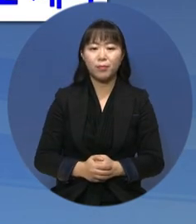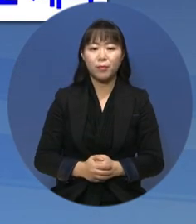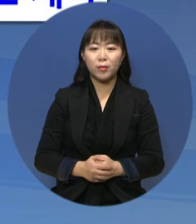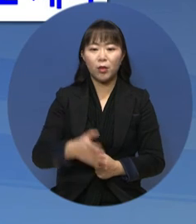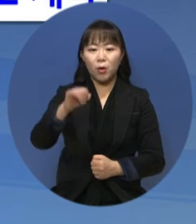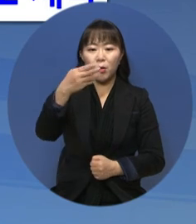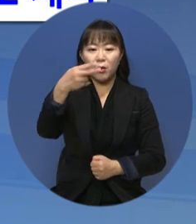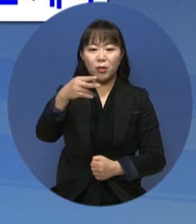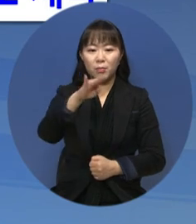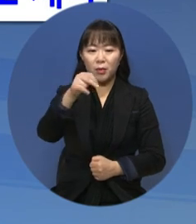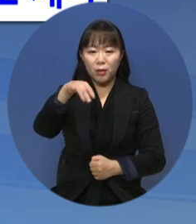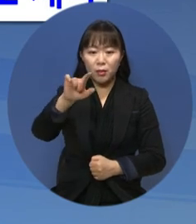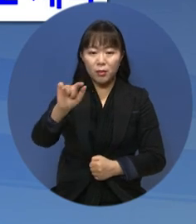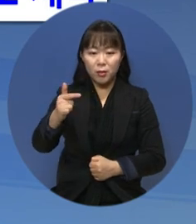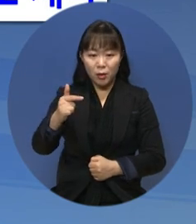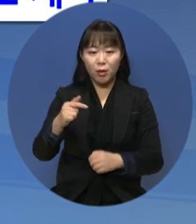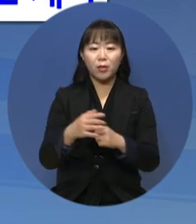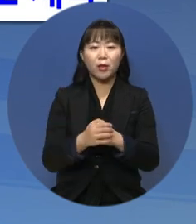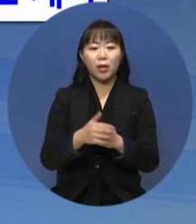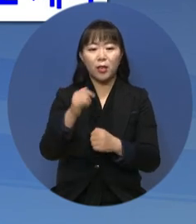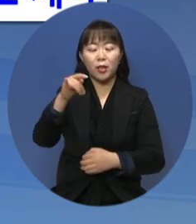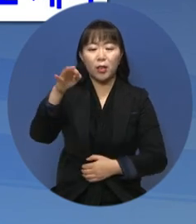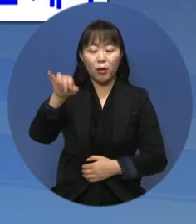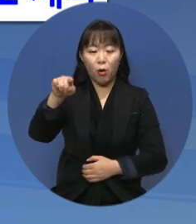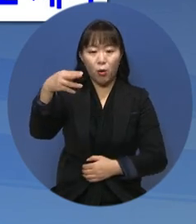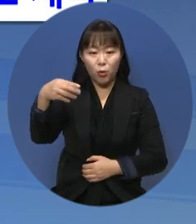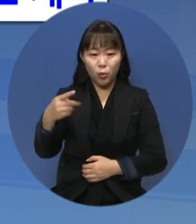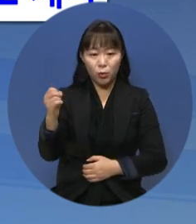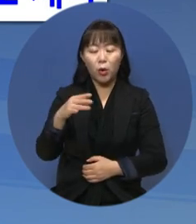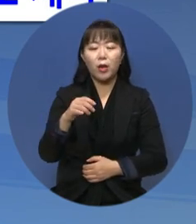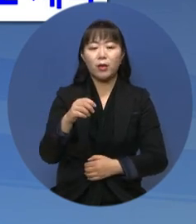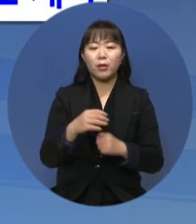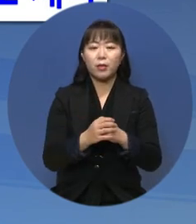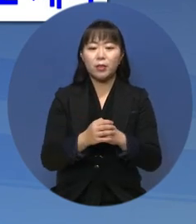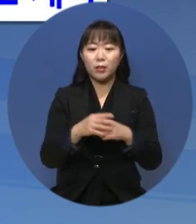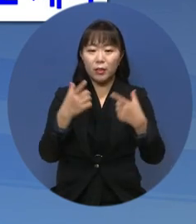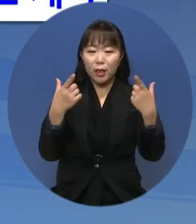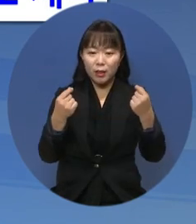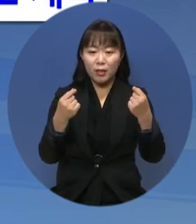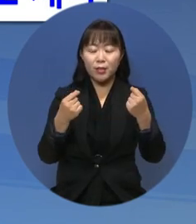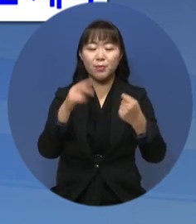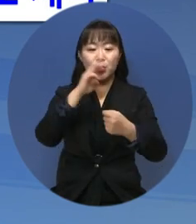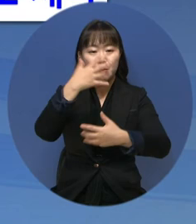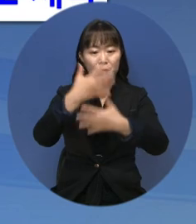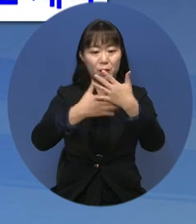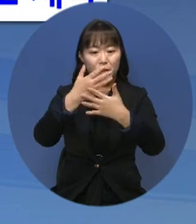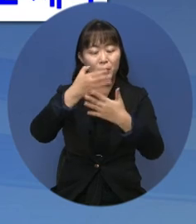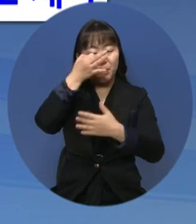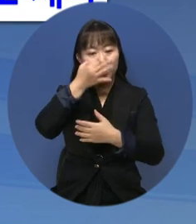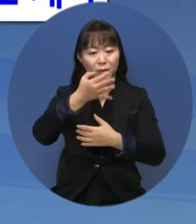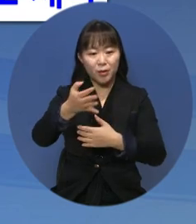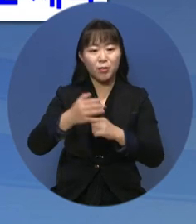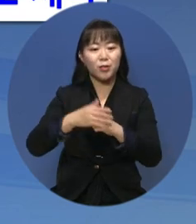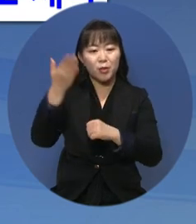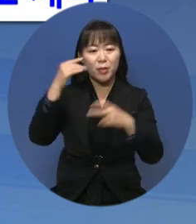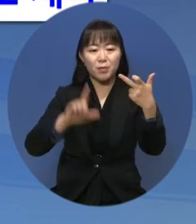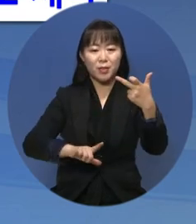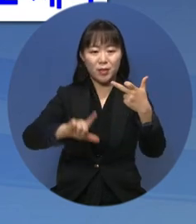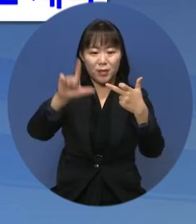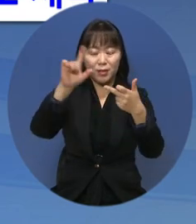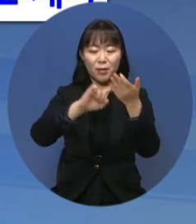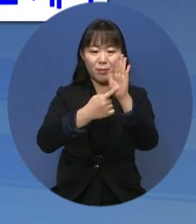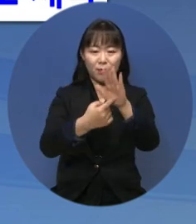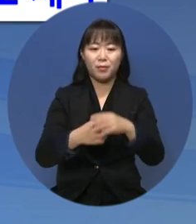월드비전이 가수 폴 킴과 후원자들이 함께 한 싱어롱 캠페인 히어로 뮤직비디오 를 공개했다고 지난 17일